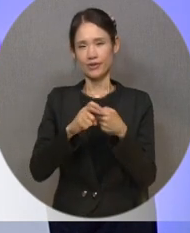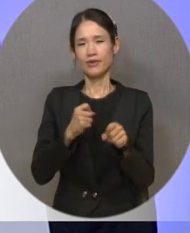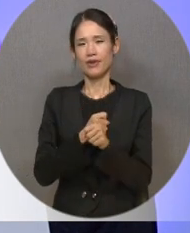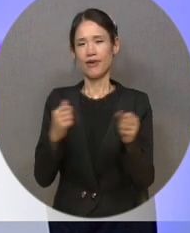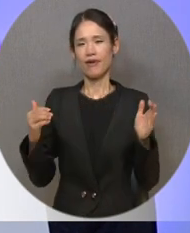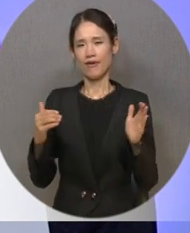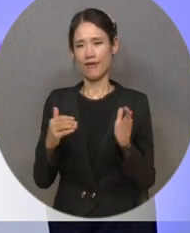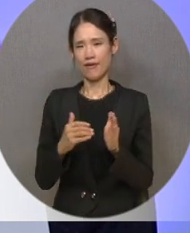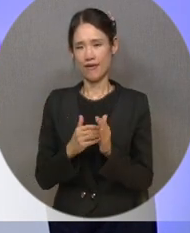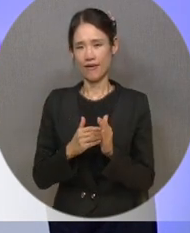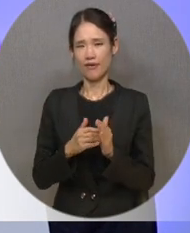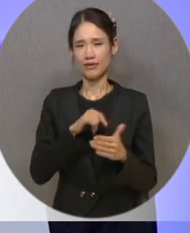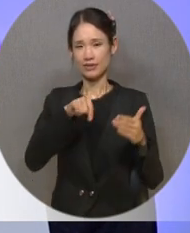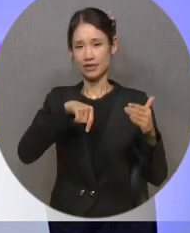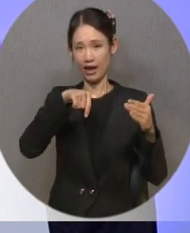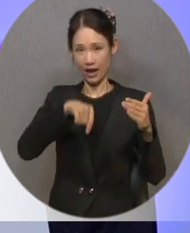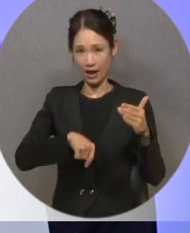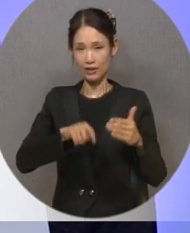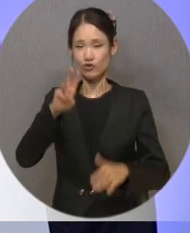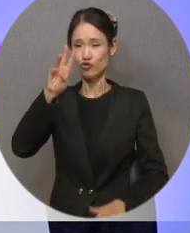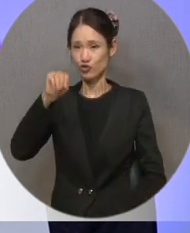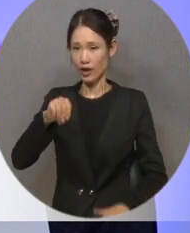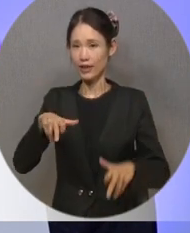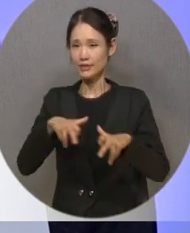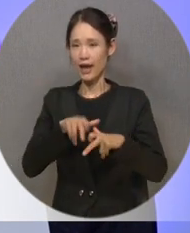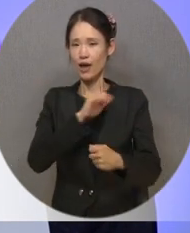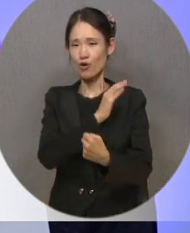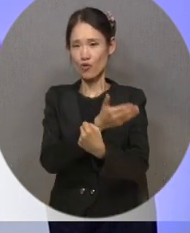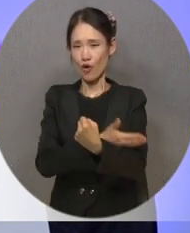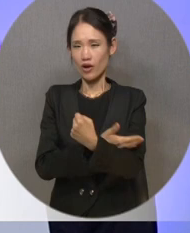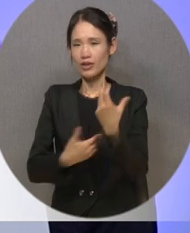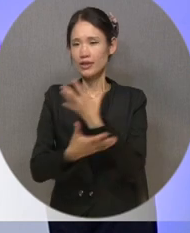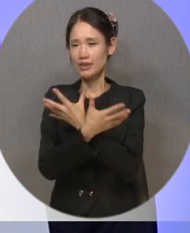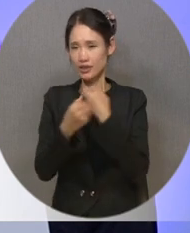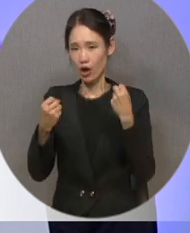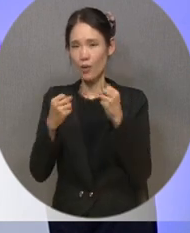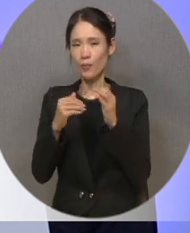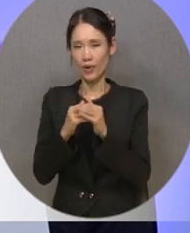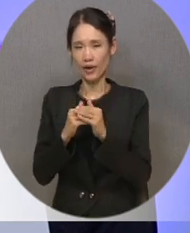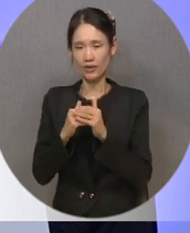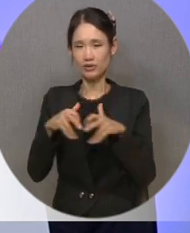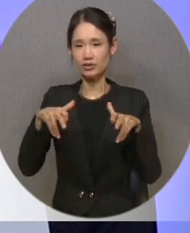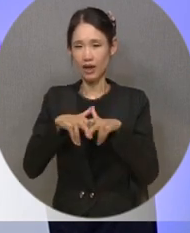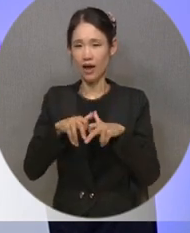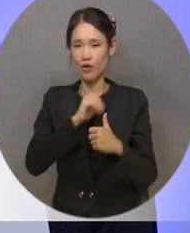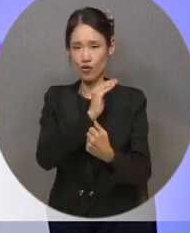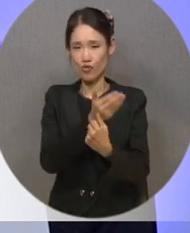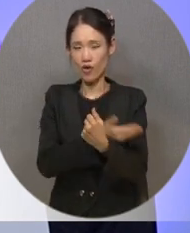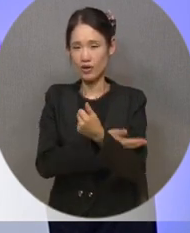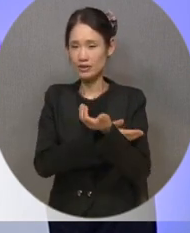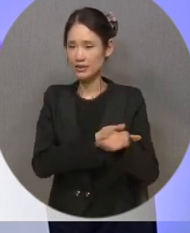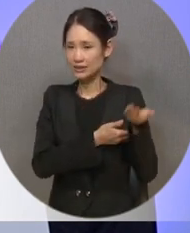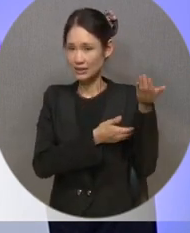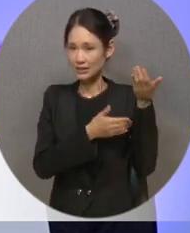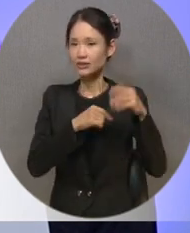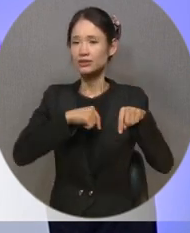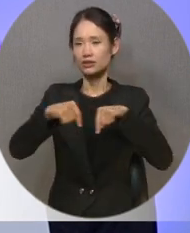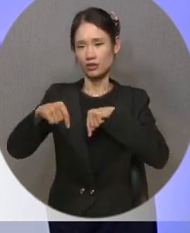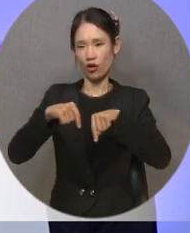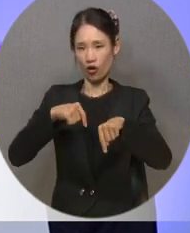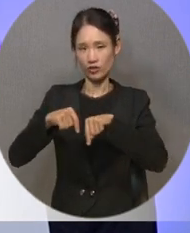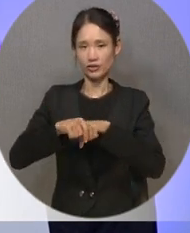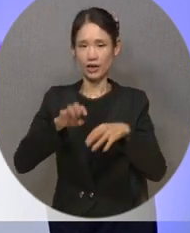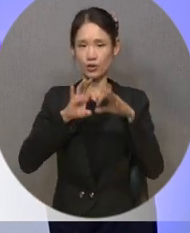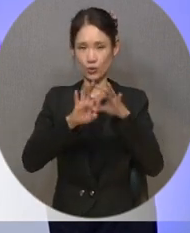그 안에서 위원장이 권리협약과 장애인 권리중진 정책 제정을